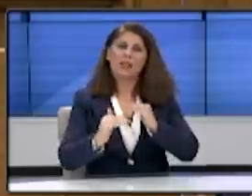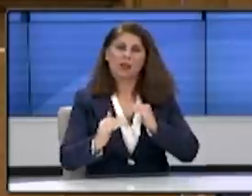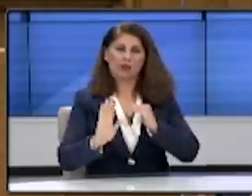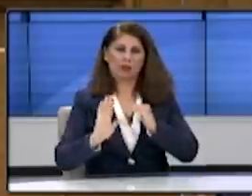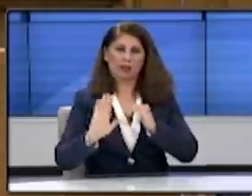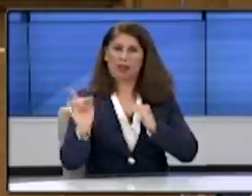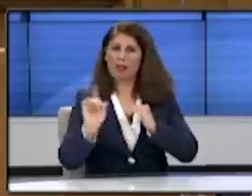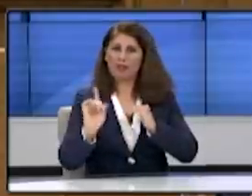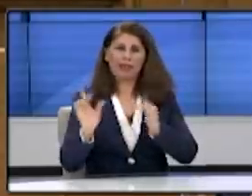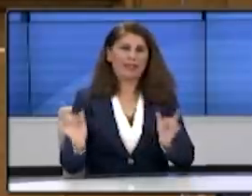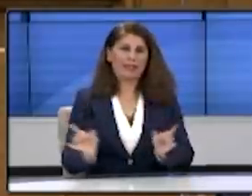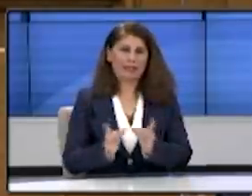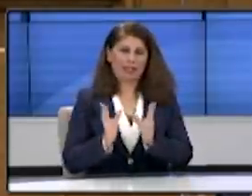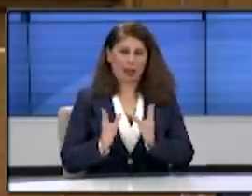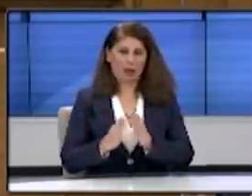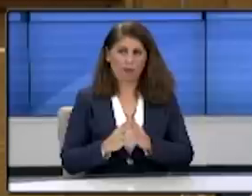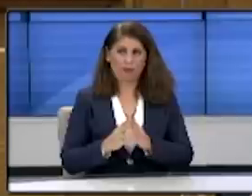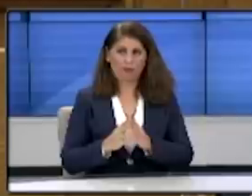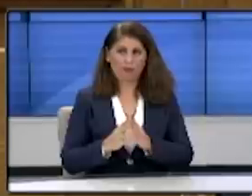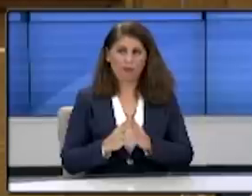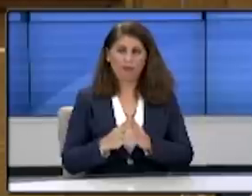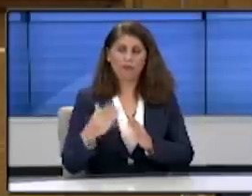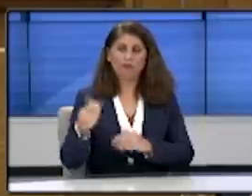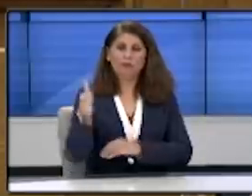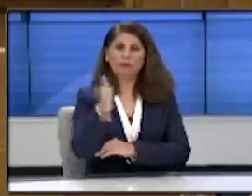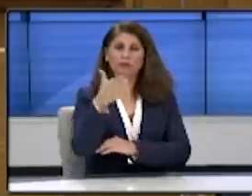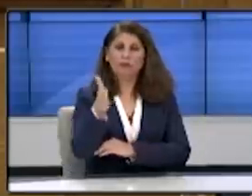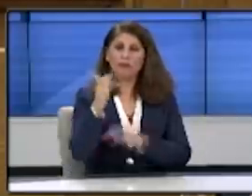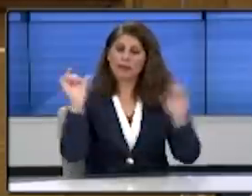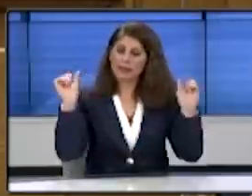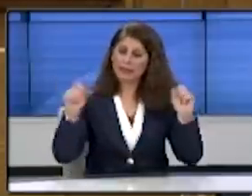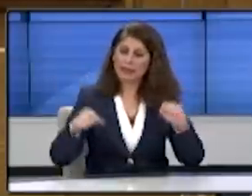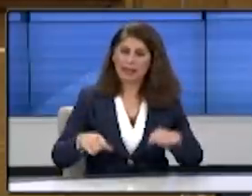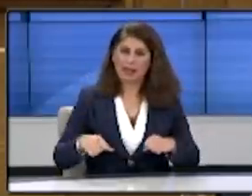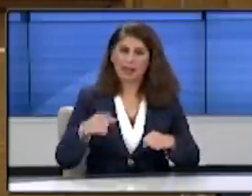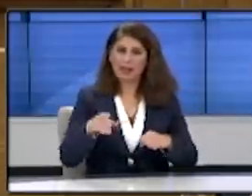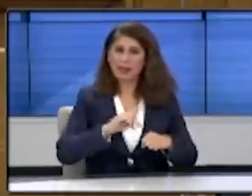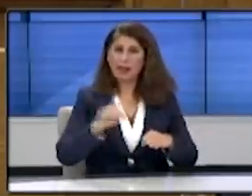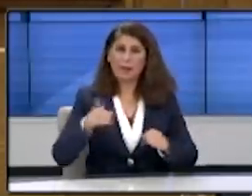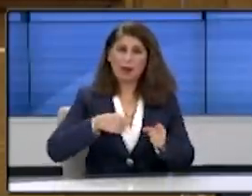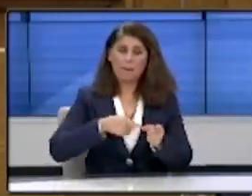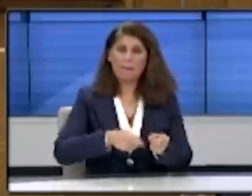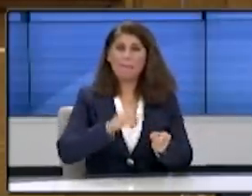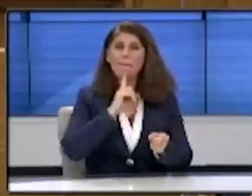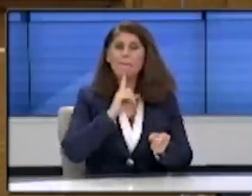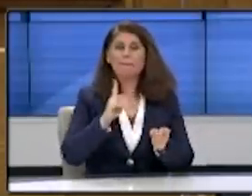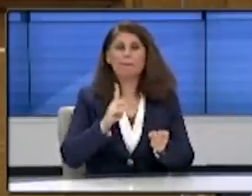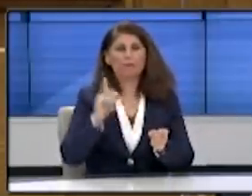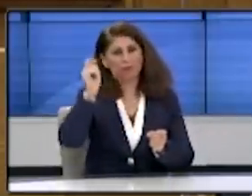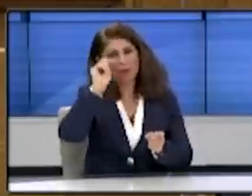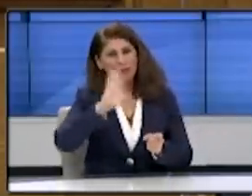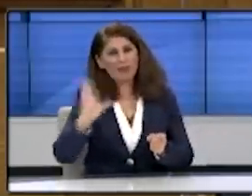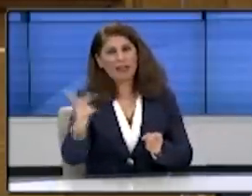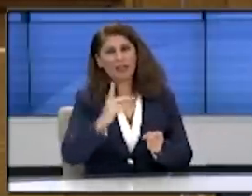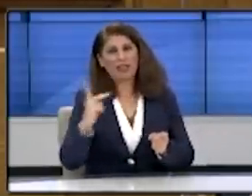Δεν είναι άλλωστε τυχαίο ότι έχει κάνει σημαία του τη συνένεση για να μην απειληθεί όπως παραδέχεται η